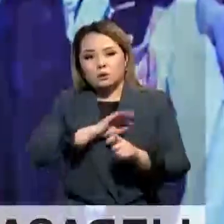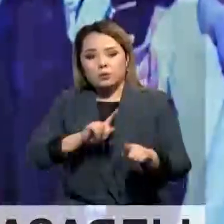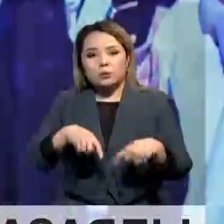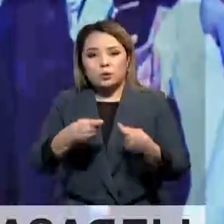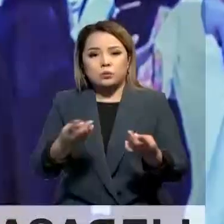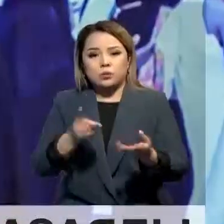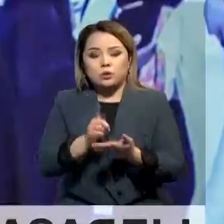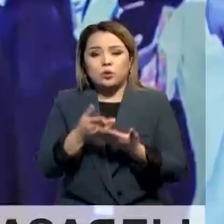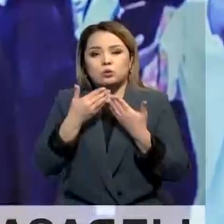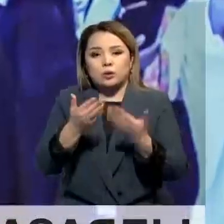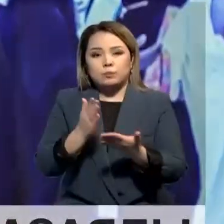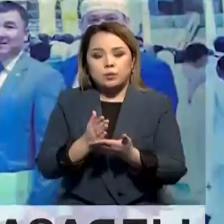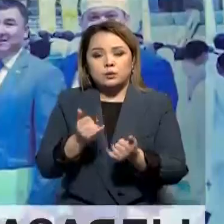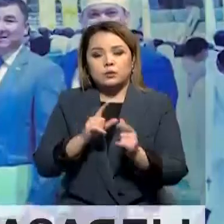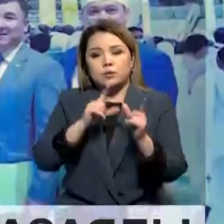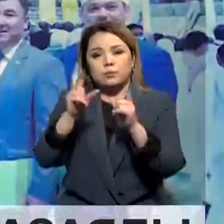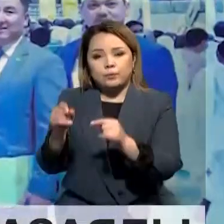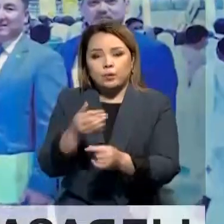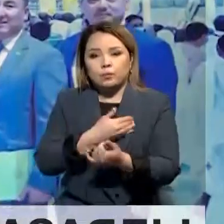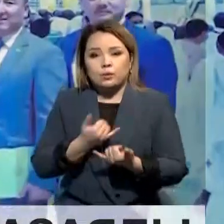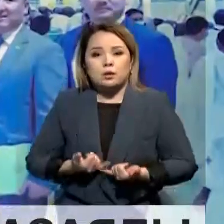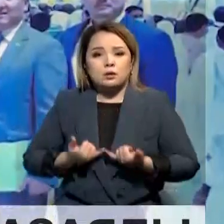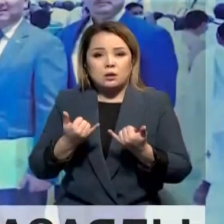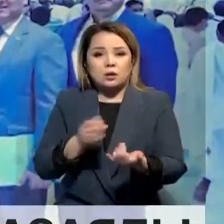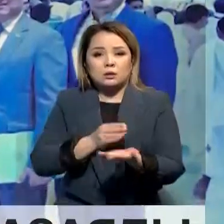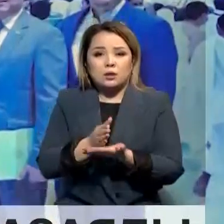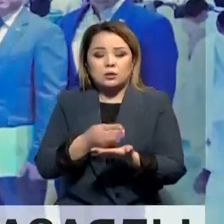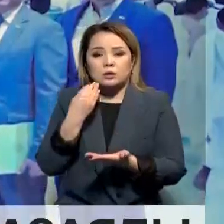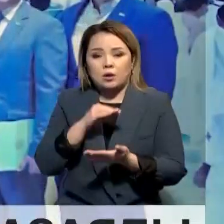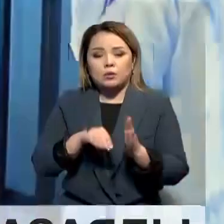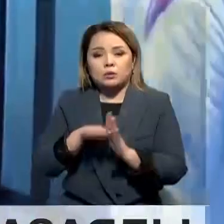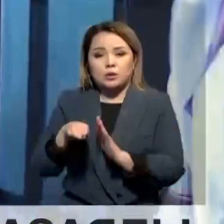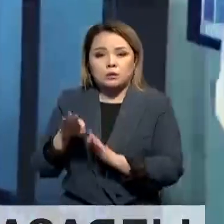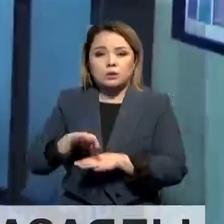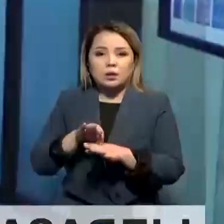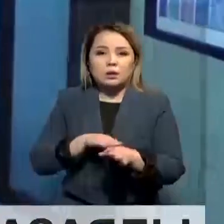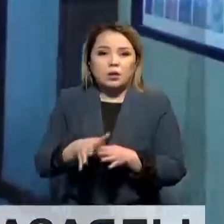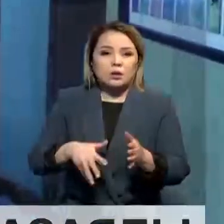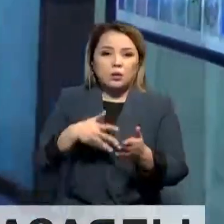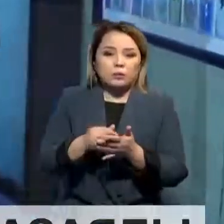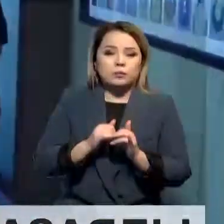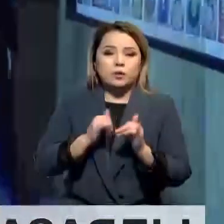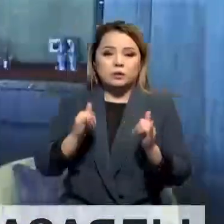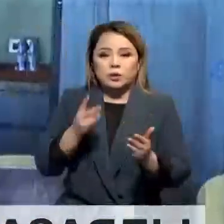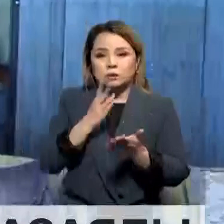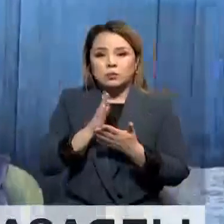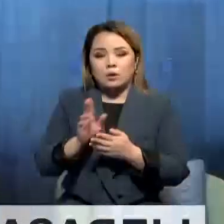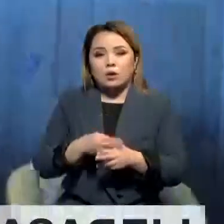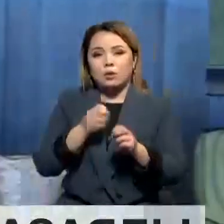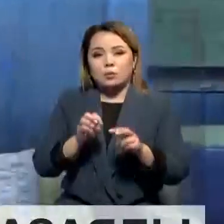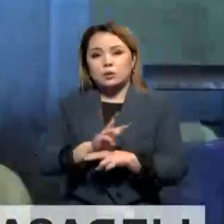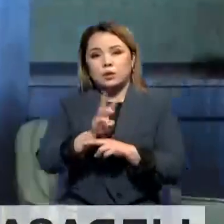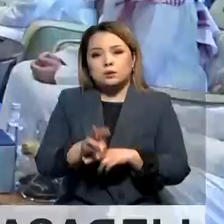сұрады. Сондай-ақ қажылық кезінде көрсетілетін қызмет сапасын арттыру, төлем жасау жүйесін оңайлату, қауіпсіздікті қамтамасыз